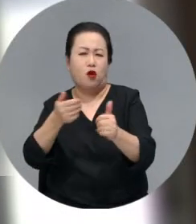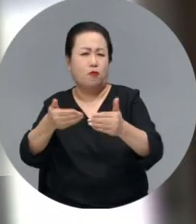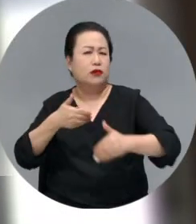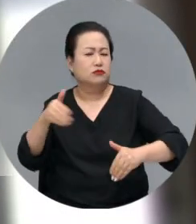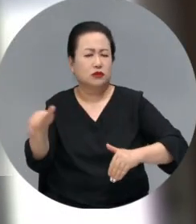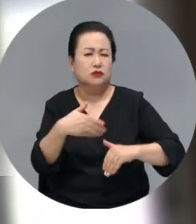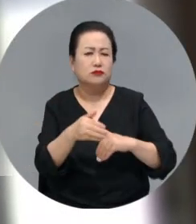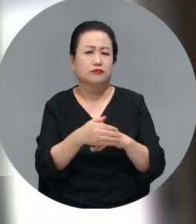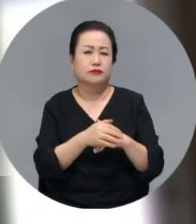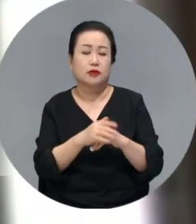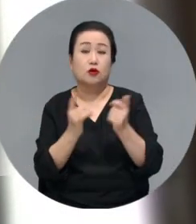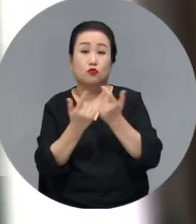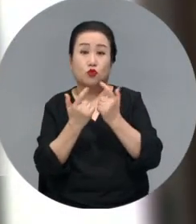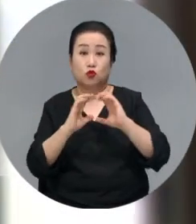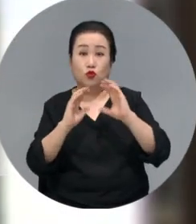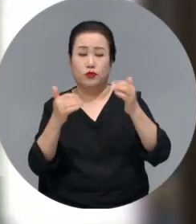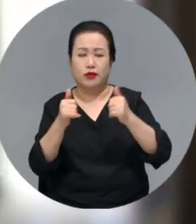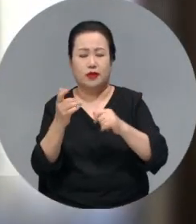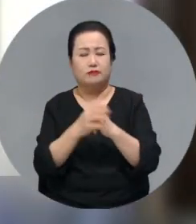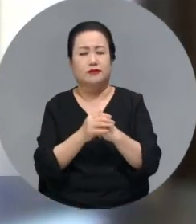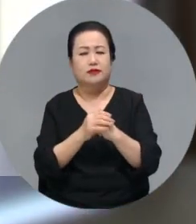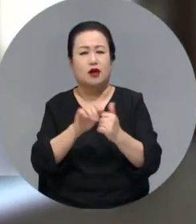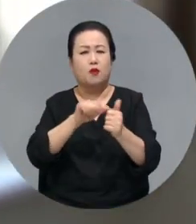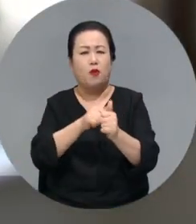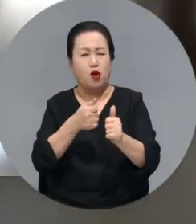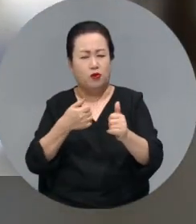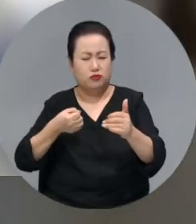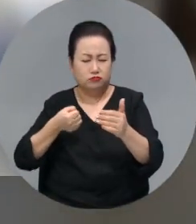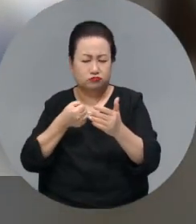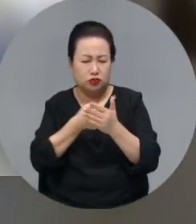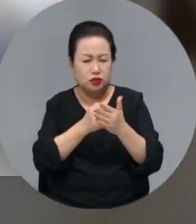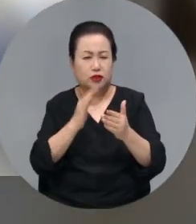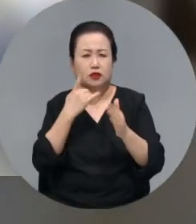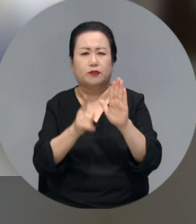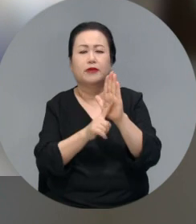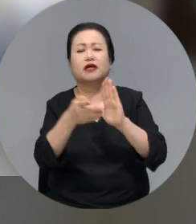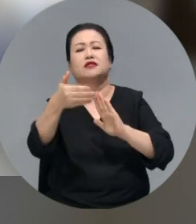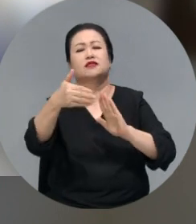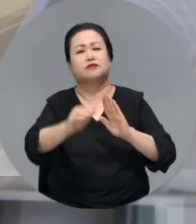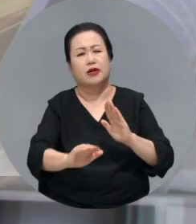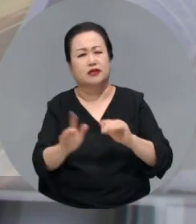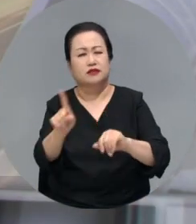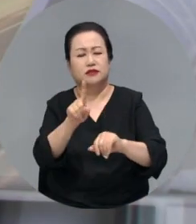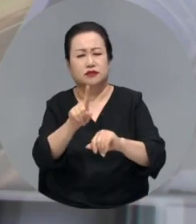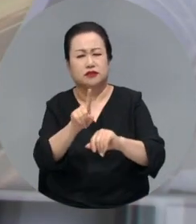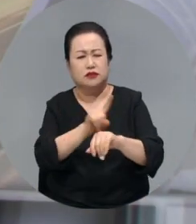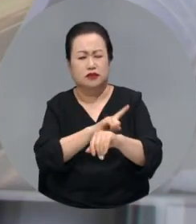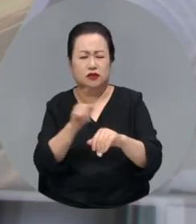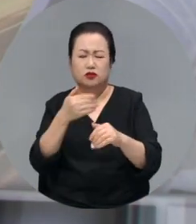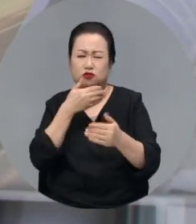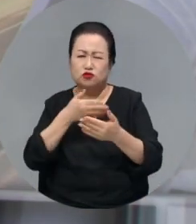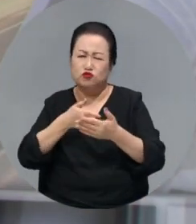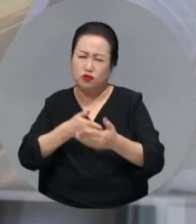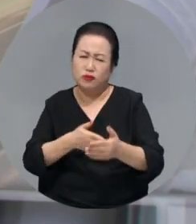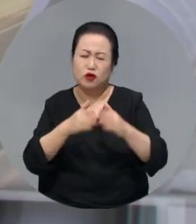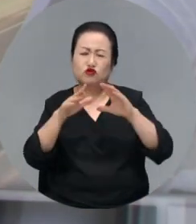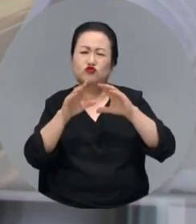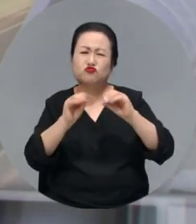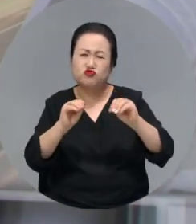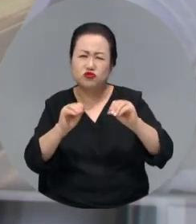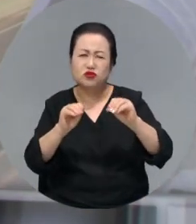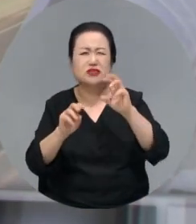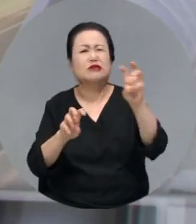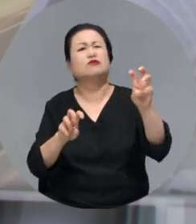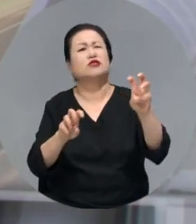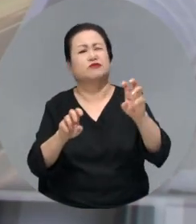않았습니다. 북구의회는 조만간 징계 수위를 결정하겠다고 밝혔지만 가장 중한 징계가 출석정지